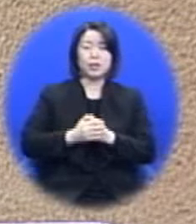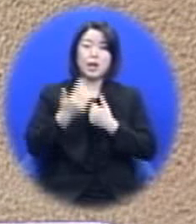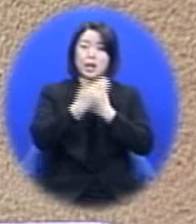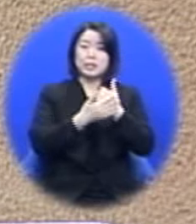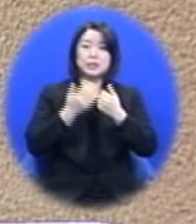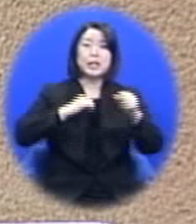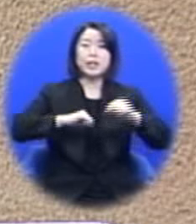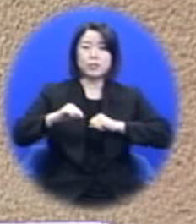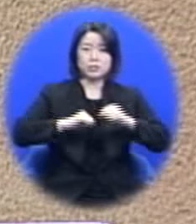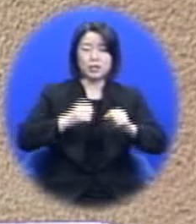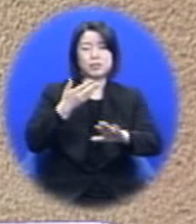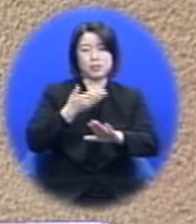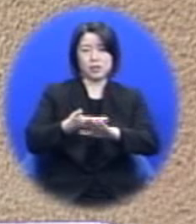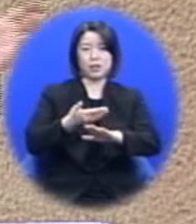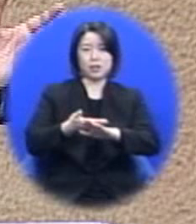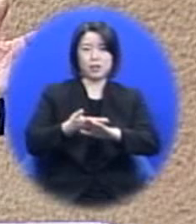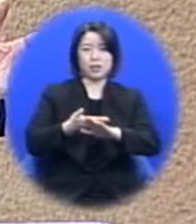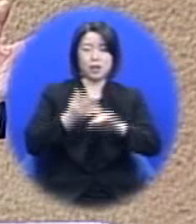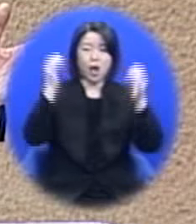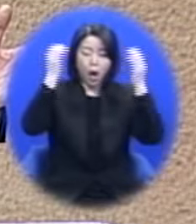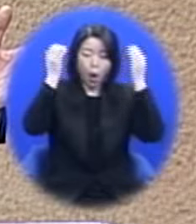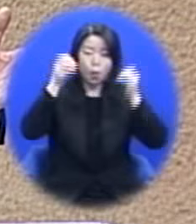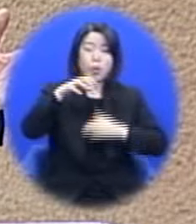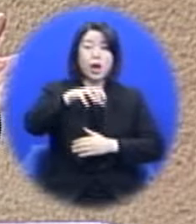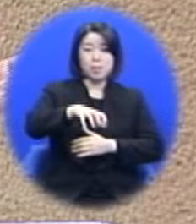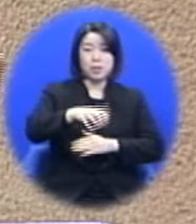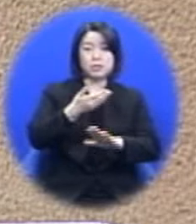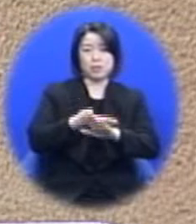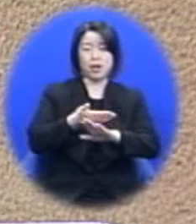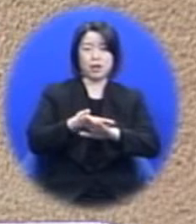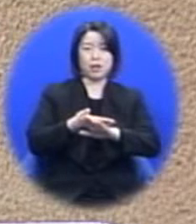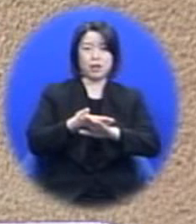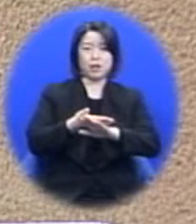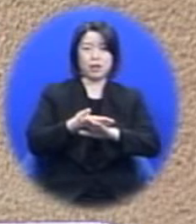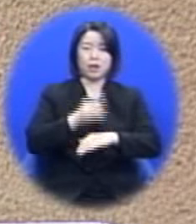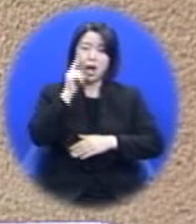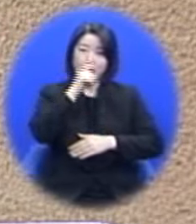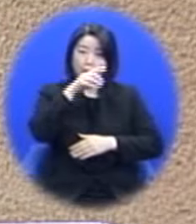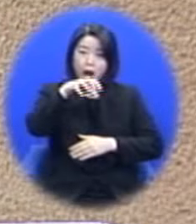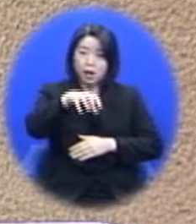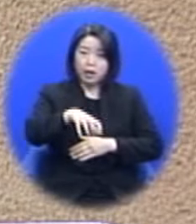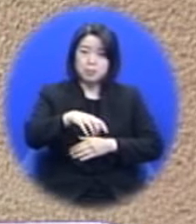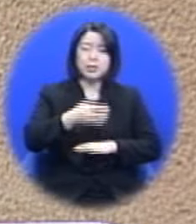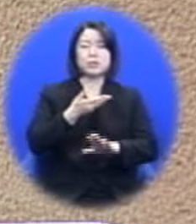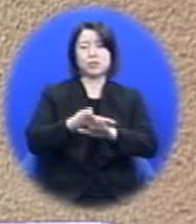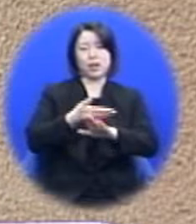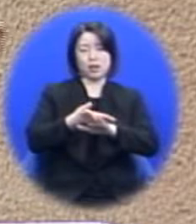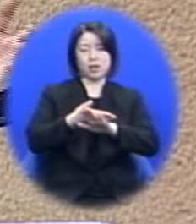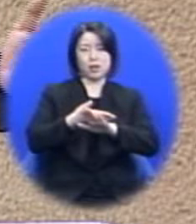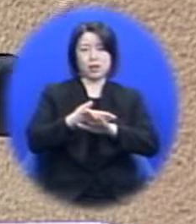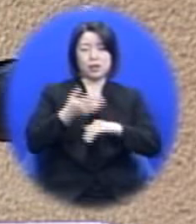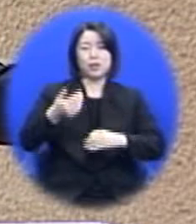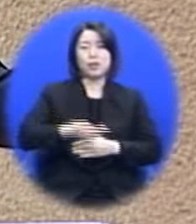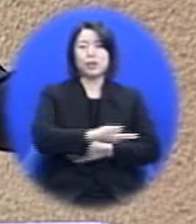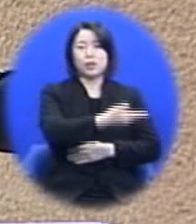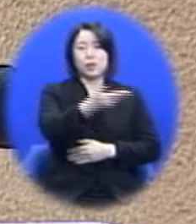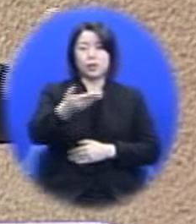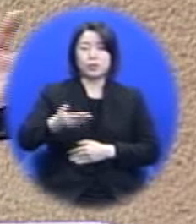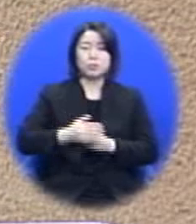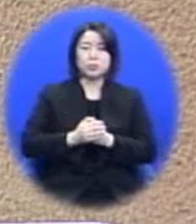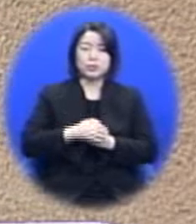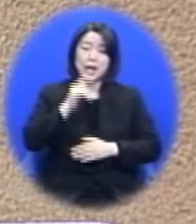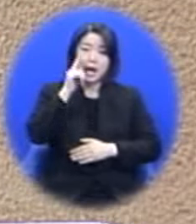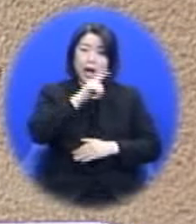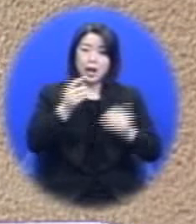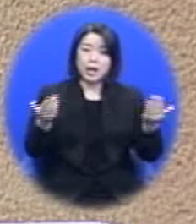은혜의 역사는 달라요. 고난 앞에서 달라요. 악 앞에서 달라요. 여러분,